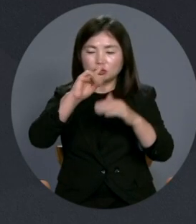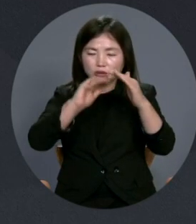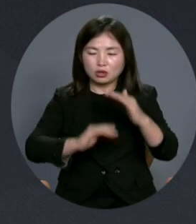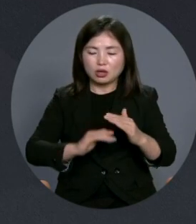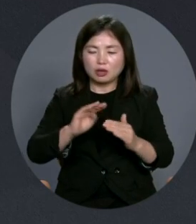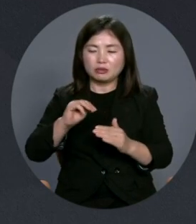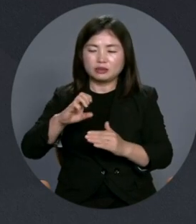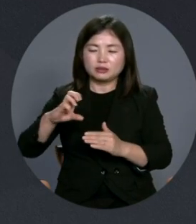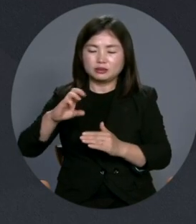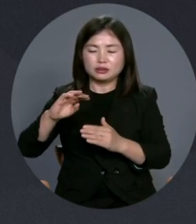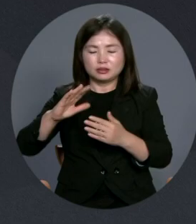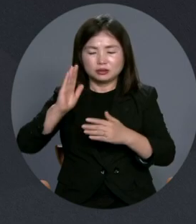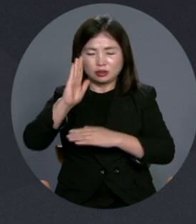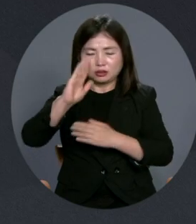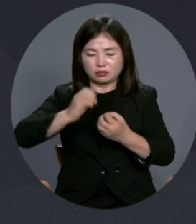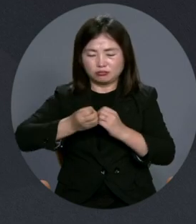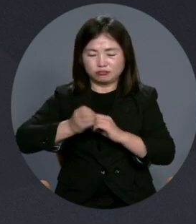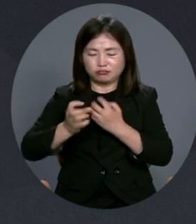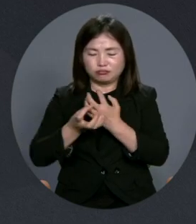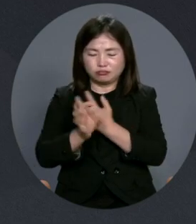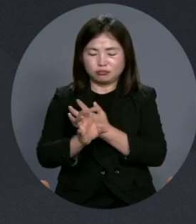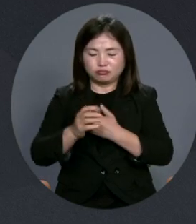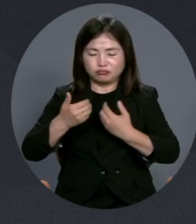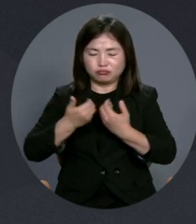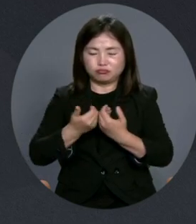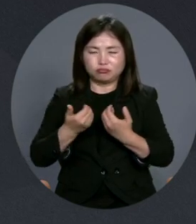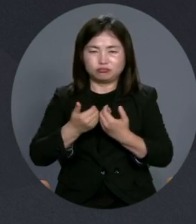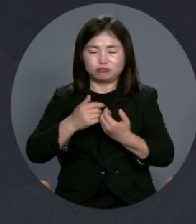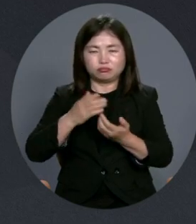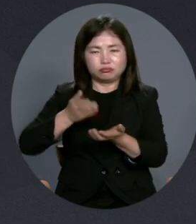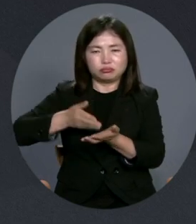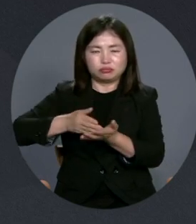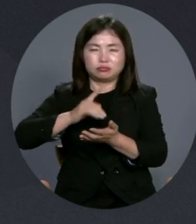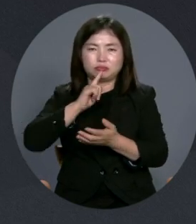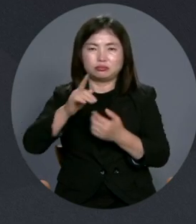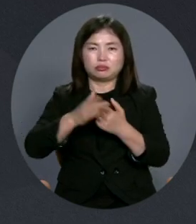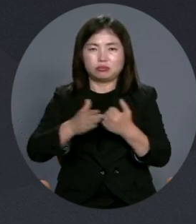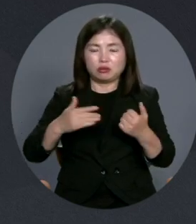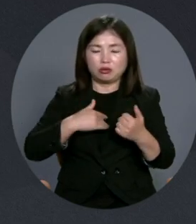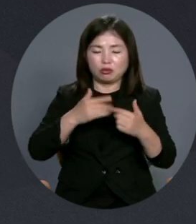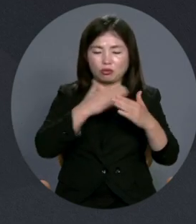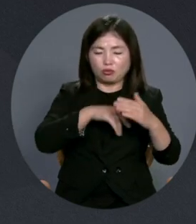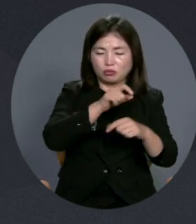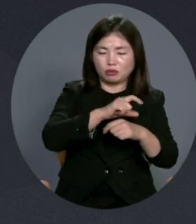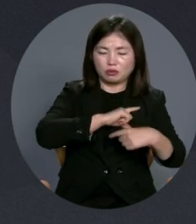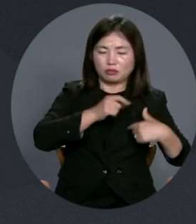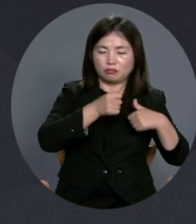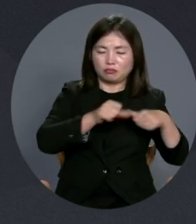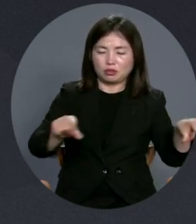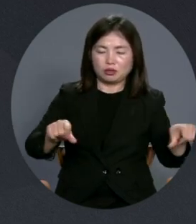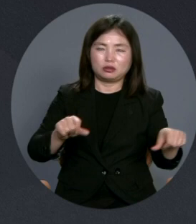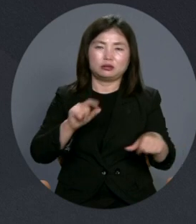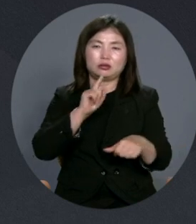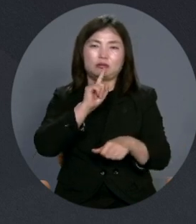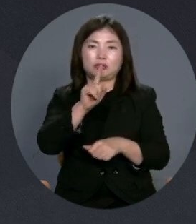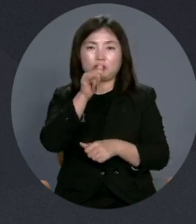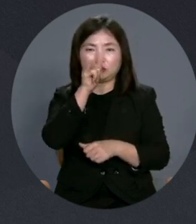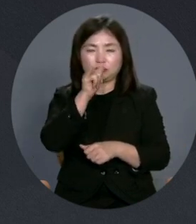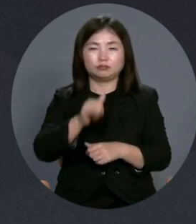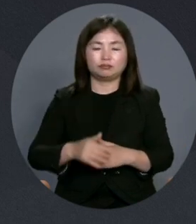MBC 사실과 다르게 기적 외곡 편파 방송을 해 공무원의 명예를 훼손했다고